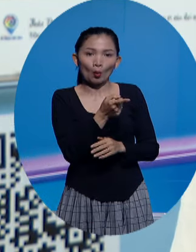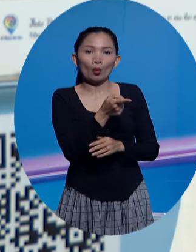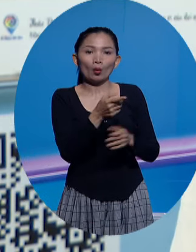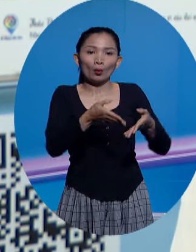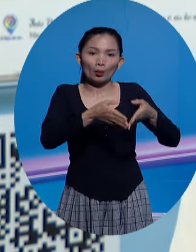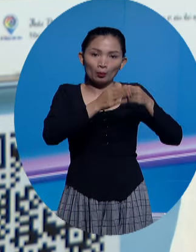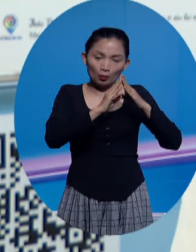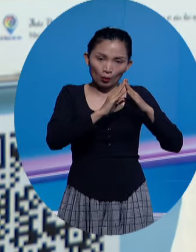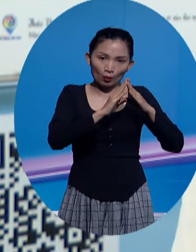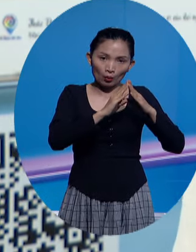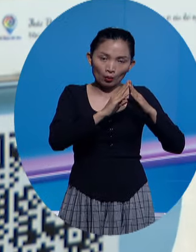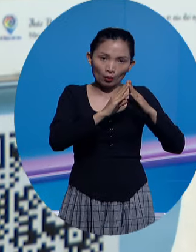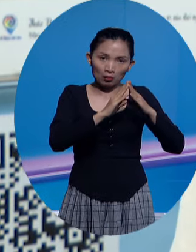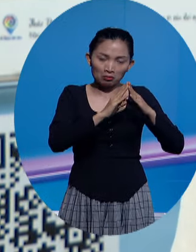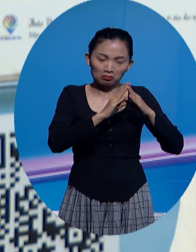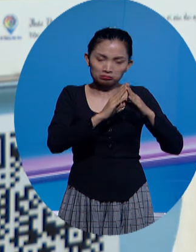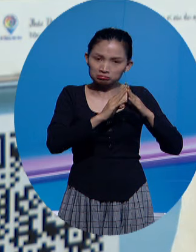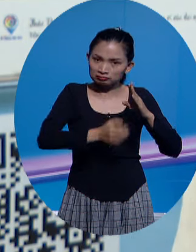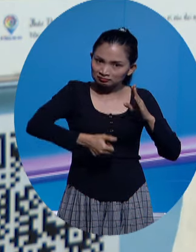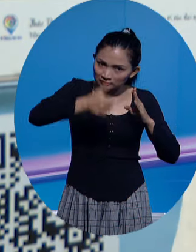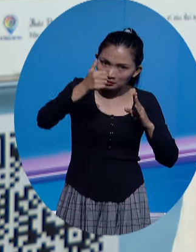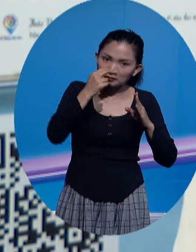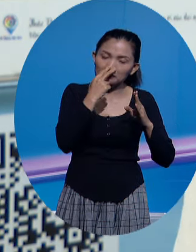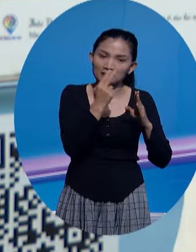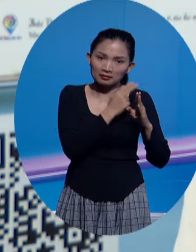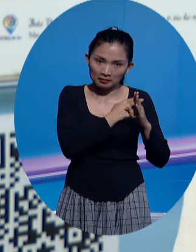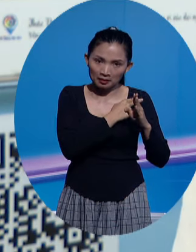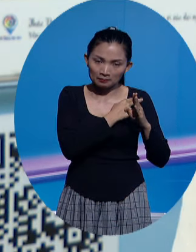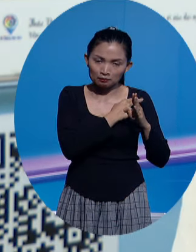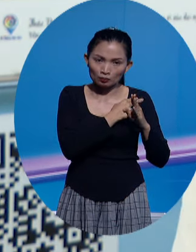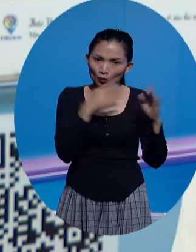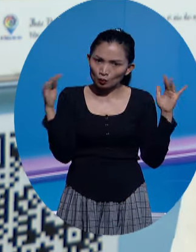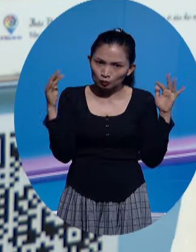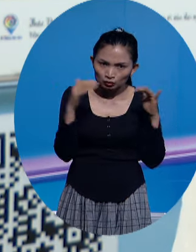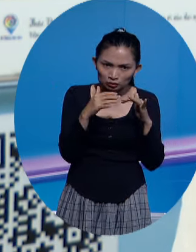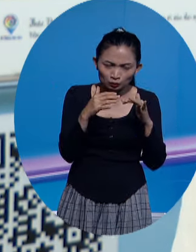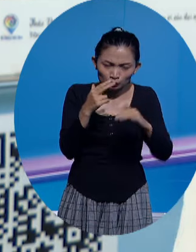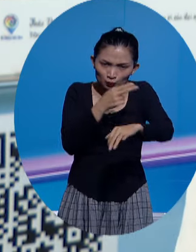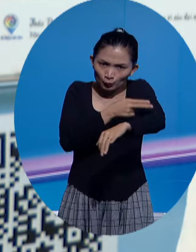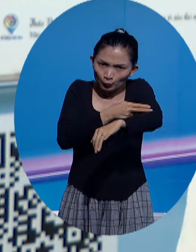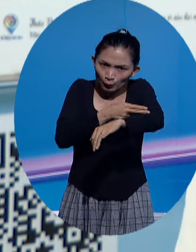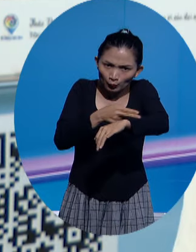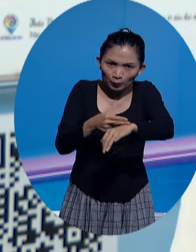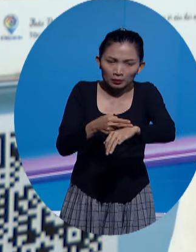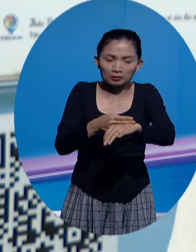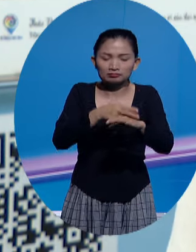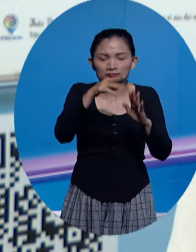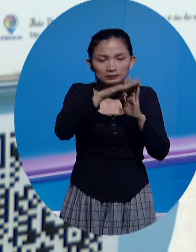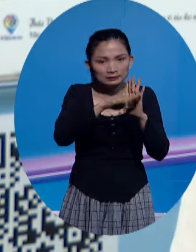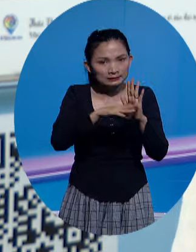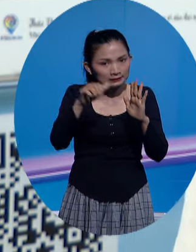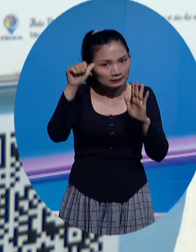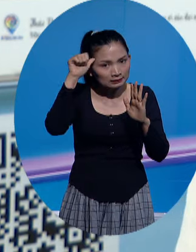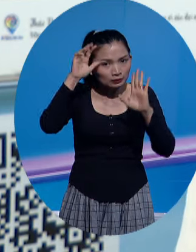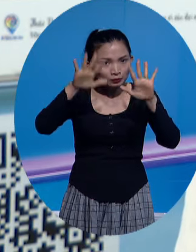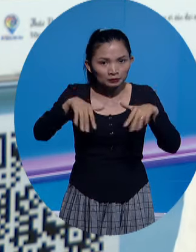nhất ở Việt Nam, thành phố Hồ Chí Minh nói riêng và Việt Nam nói chung, là tổ chức rất bài bản, chuyên nghiệp và một cái chương trình nó rất nhân văn, nó rất là ý